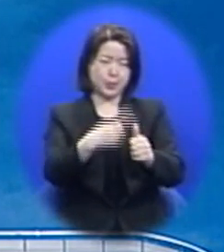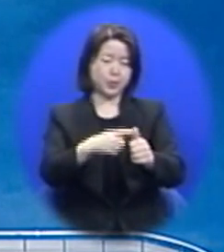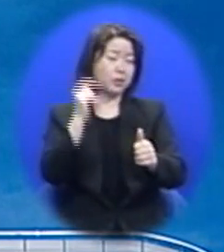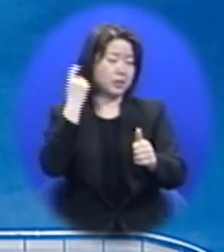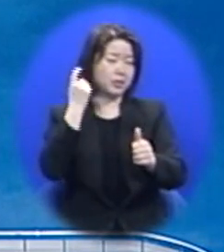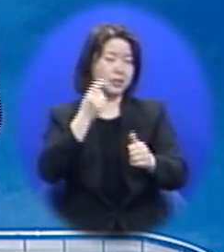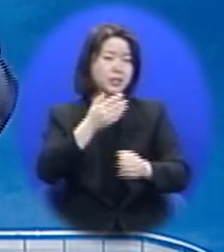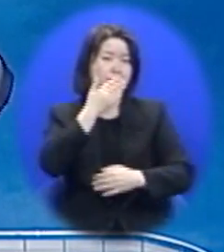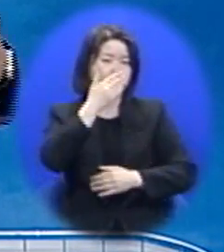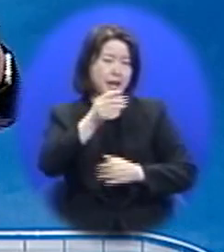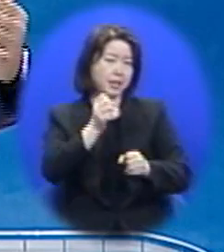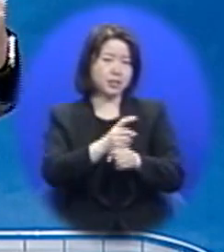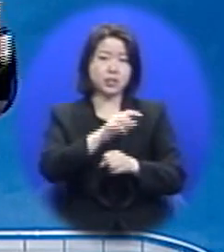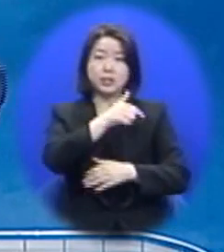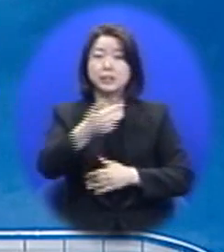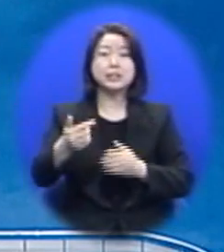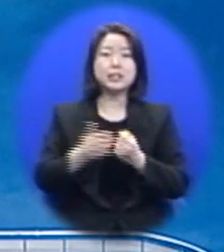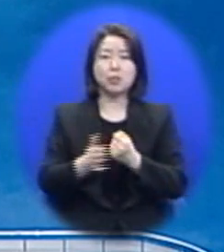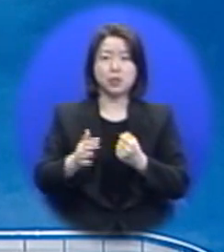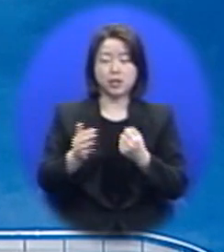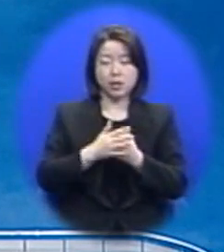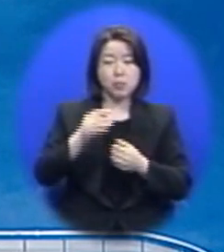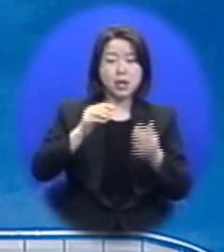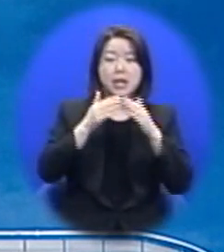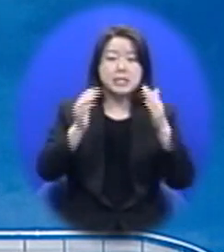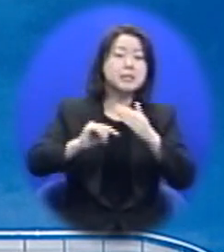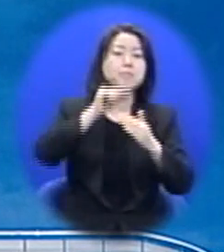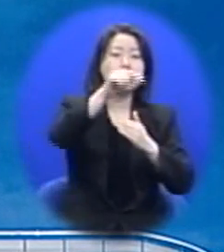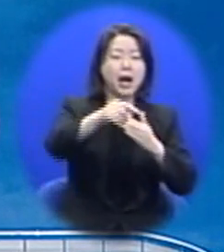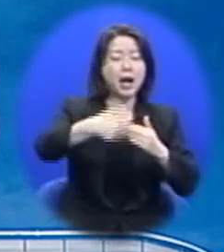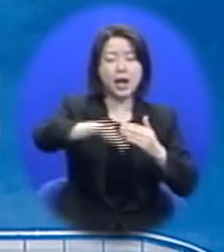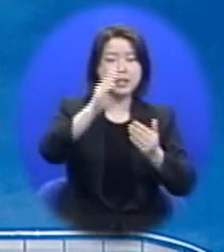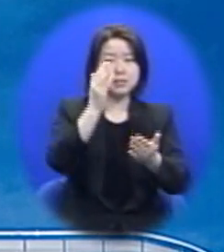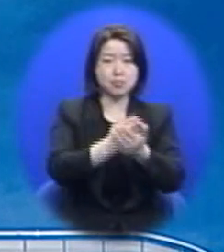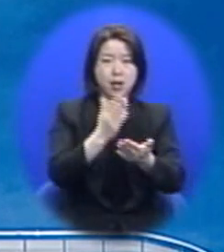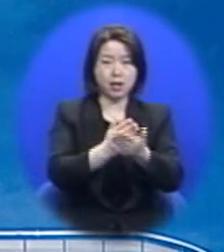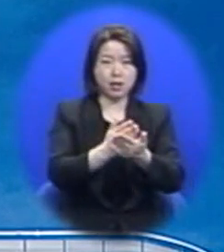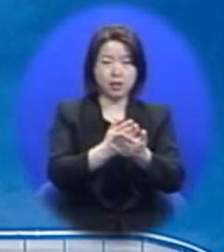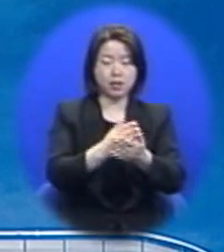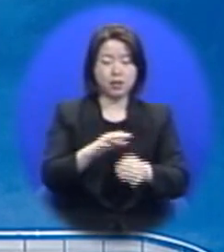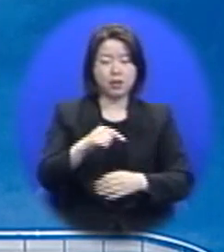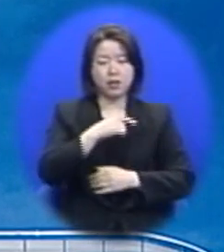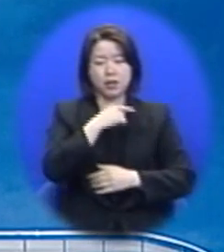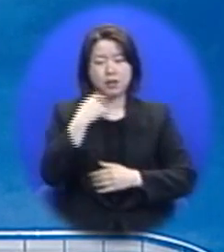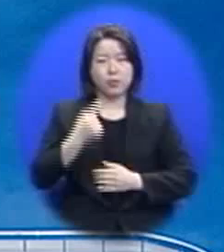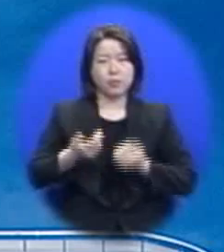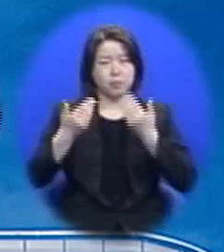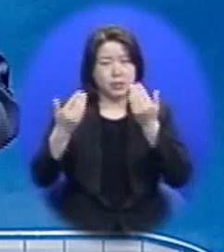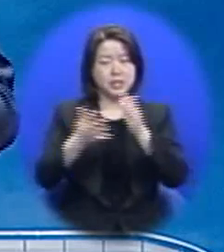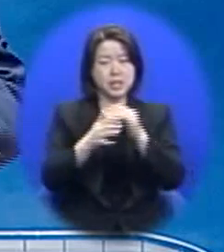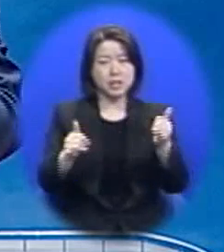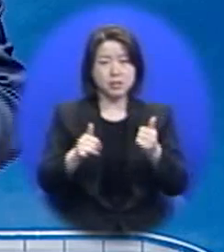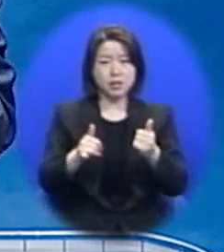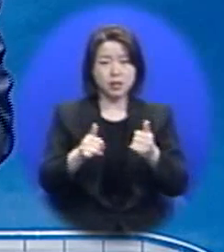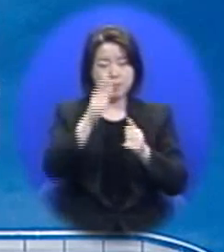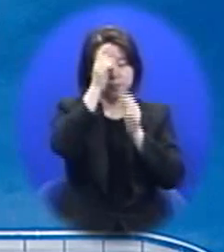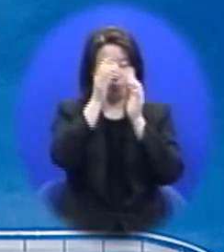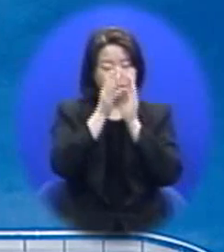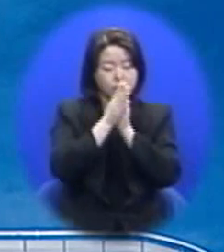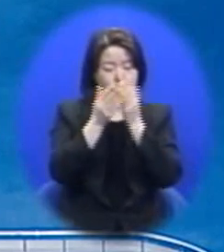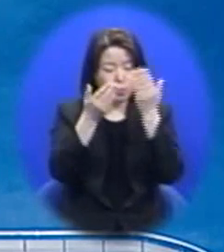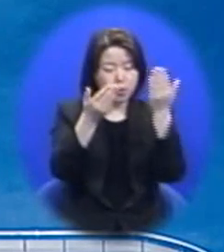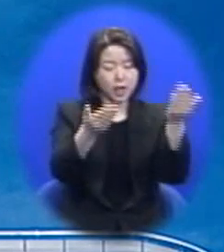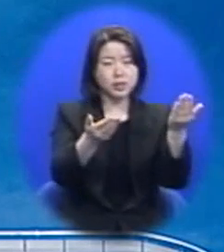많다는 거죠. 나가지 마, 바깥 출입하지 마. 희생자들을 추모하는 시간에도 자녀들을 보내지 않는